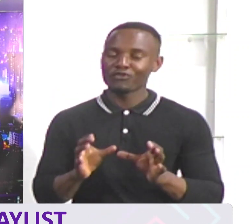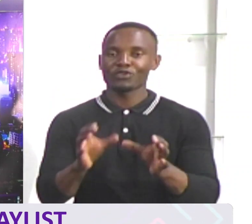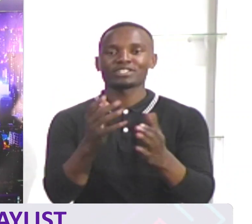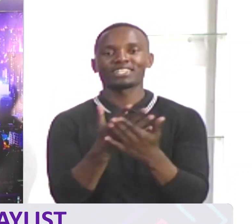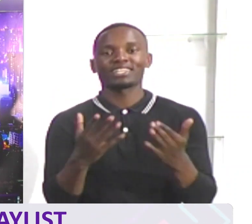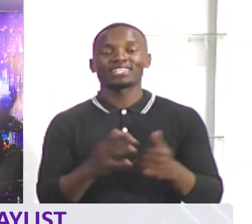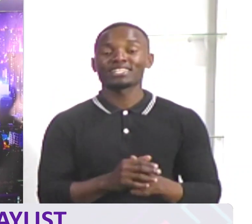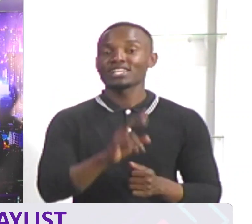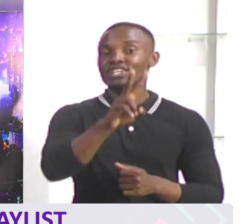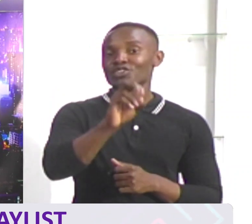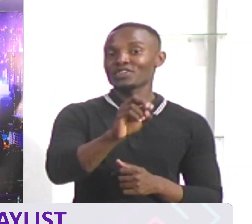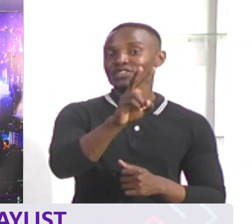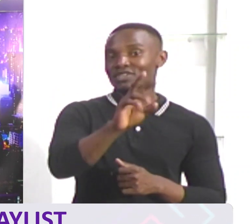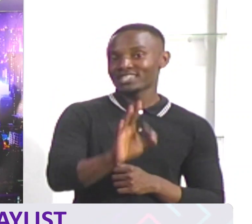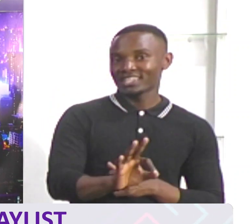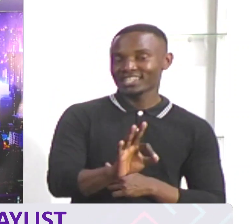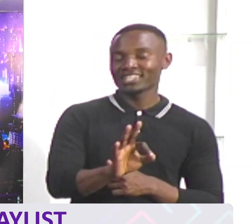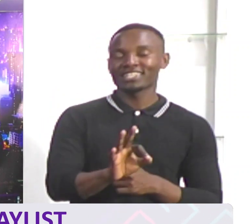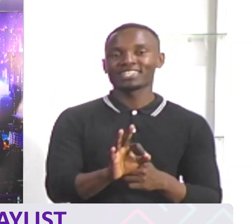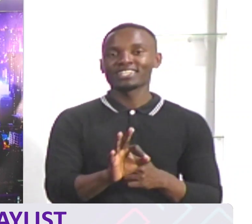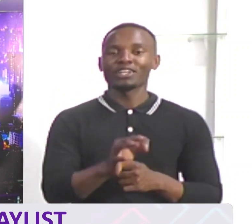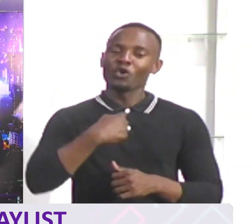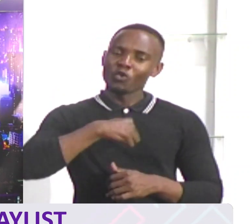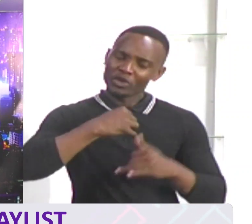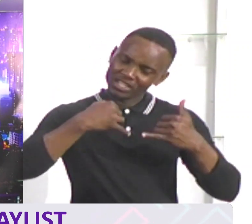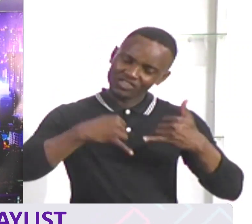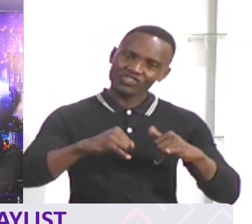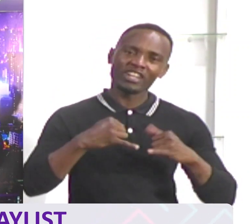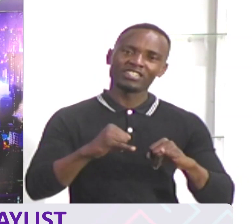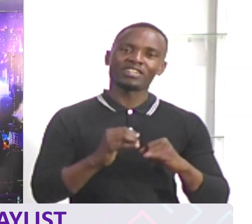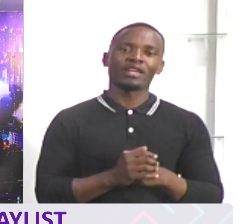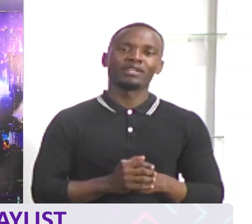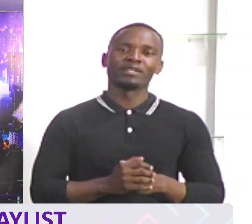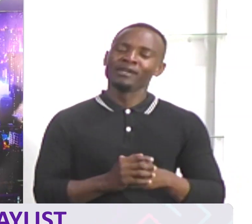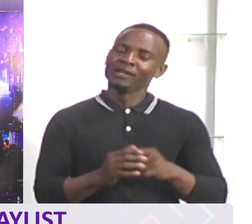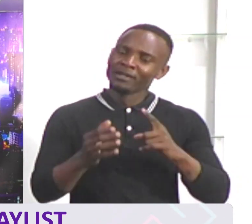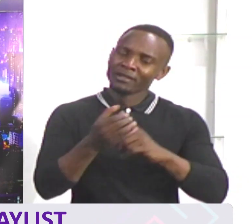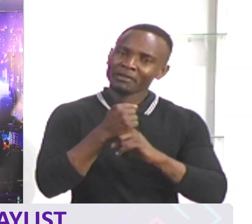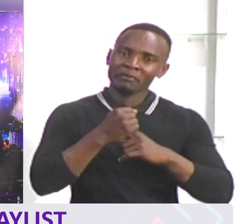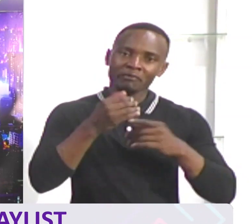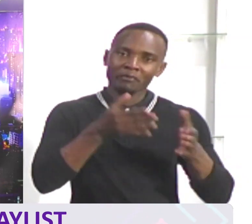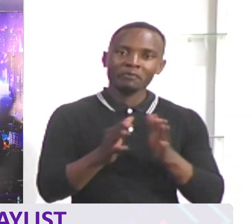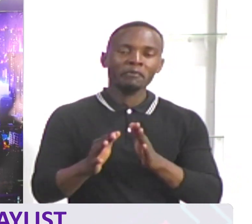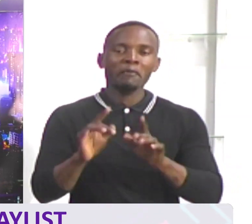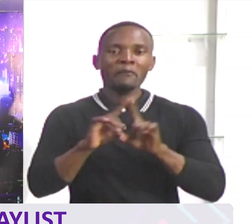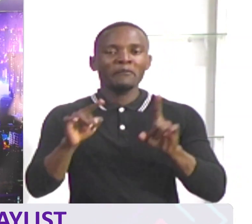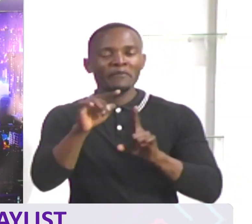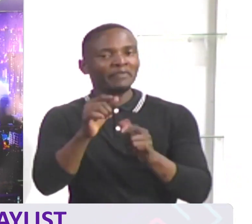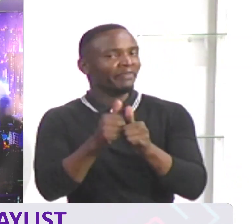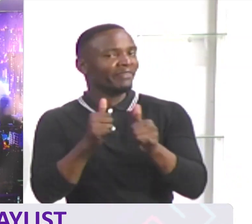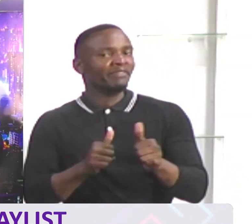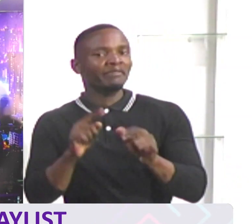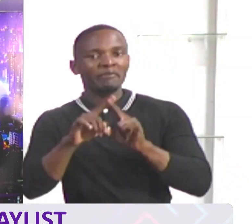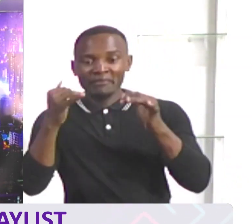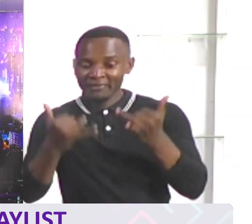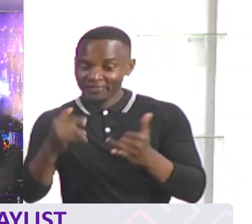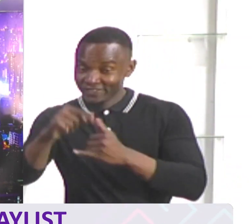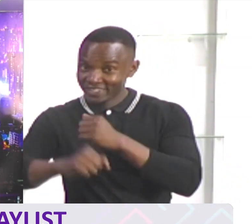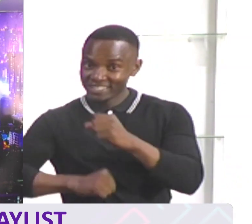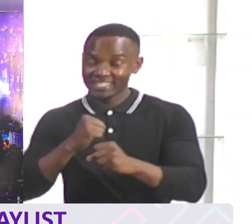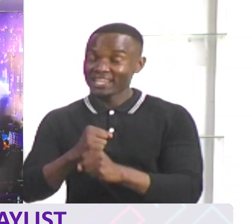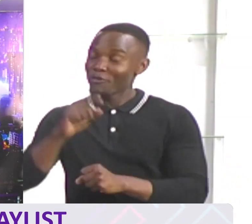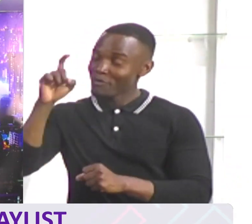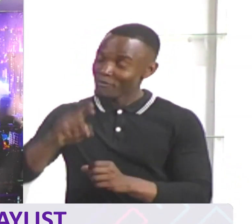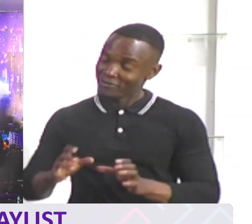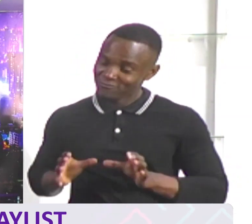walikataa kulibisha mlango hata kufungua. Tunapita nazo. Leo tunapita nazo. Tunapita nazo hii mwaka. Hata ili tukue na spare yake.